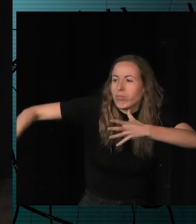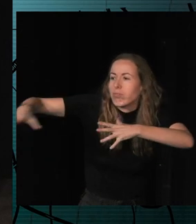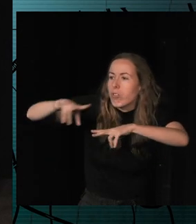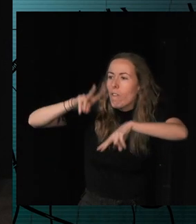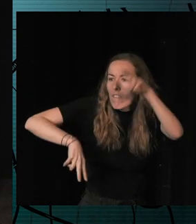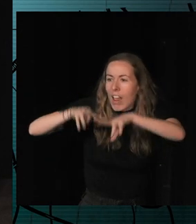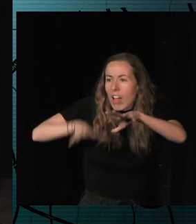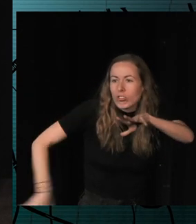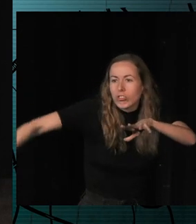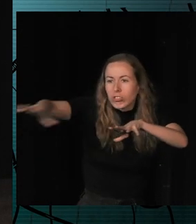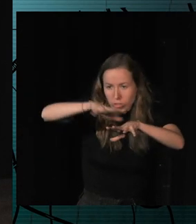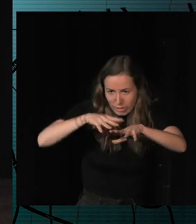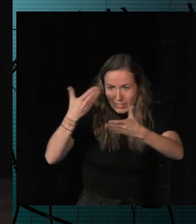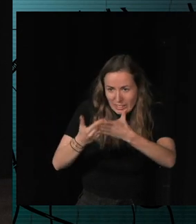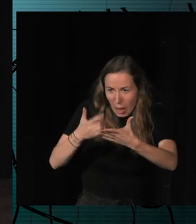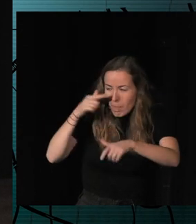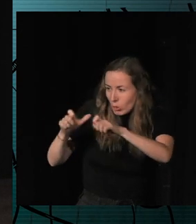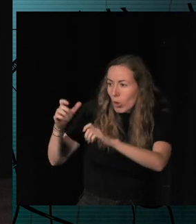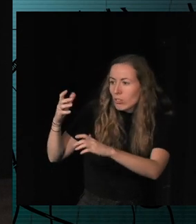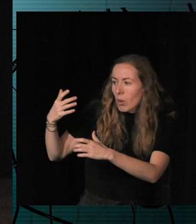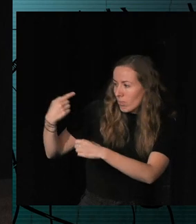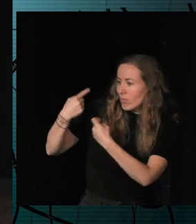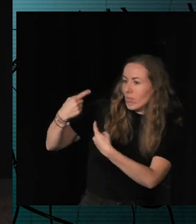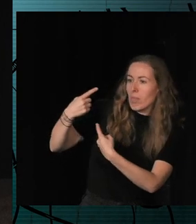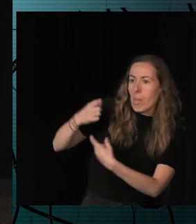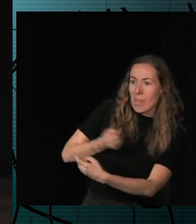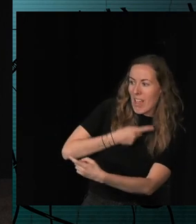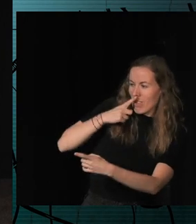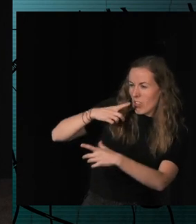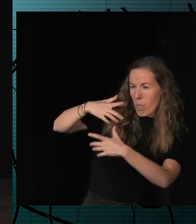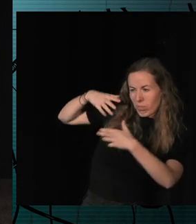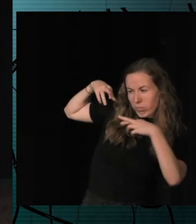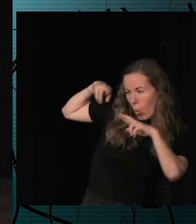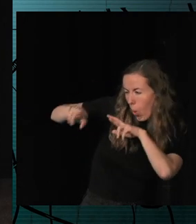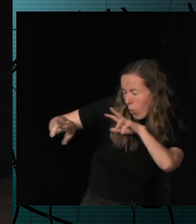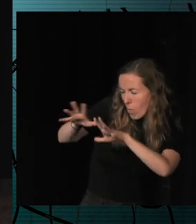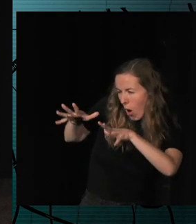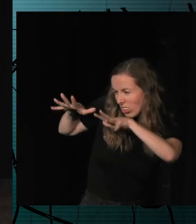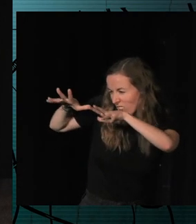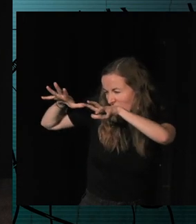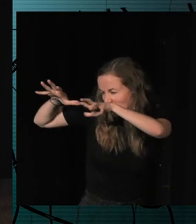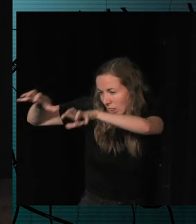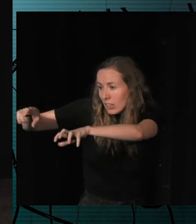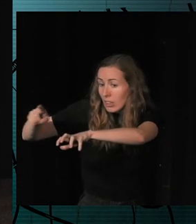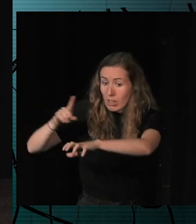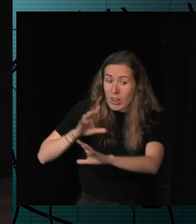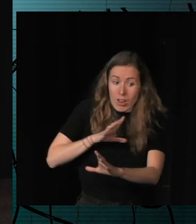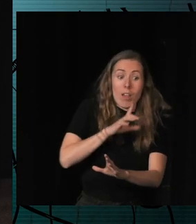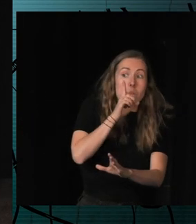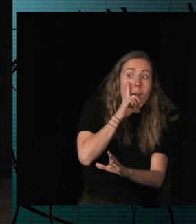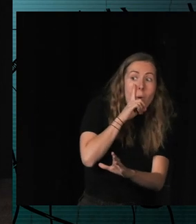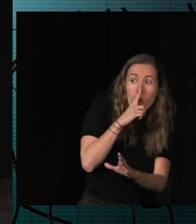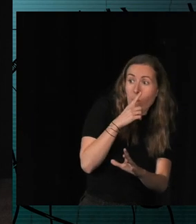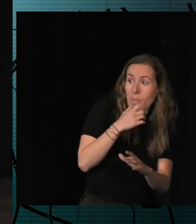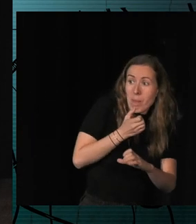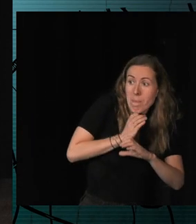qu'elle abat sur sur les les gens qui lui ont fait du mal dans laquelle va être plongé une mère qui va être prêt à tout pour sa fille et dont qui va